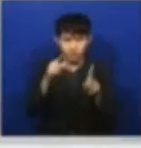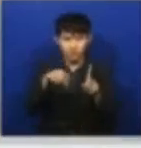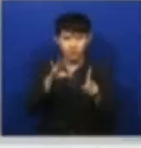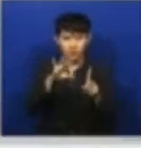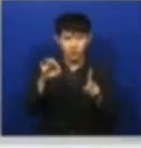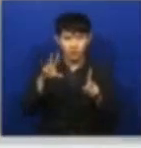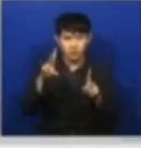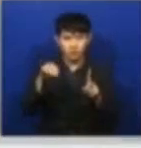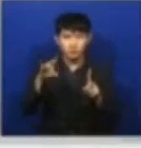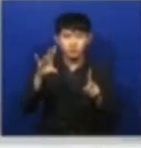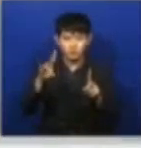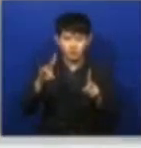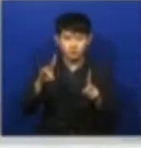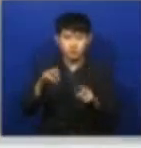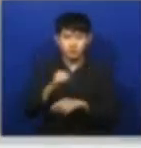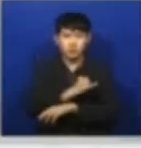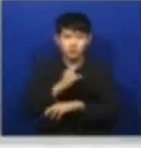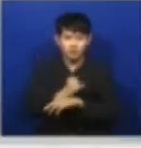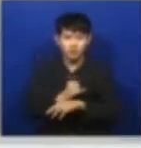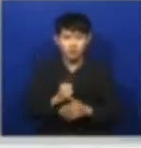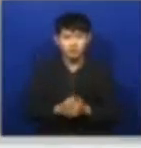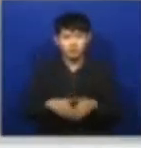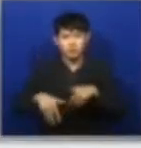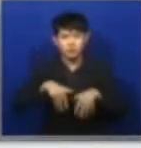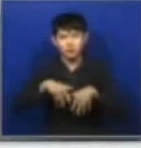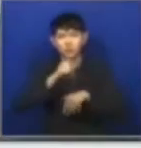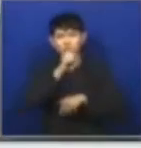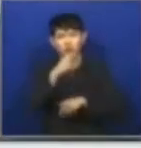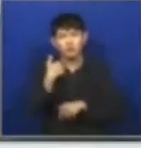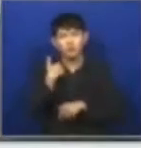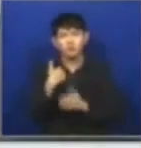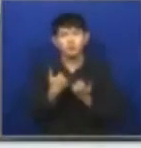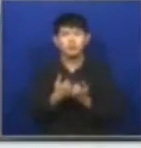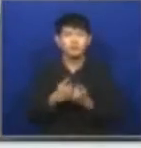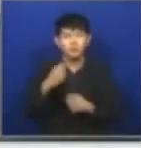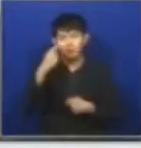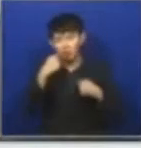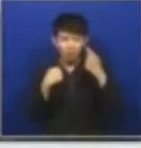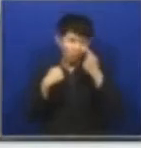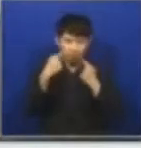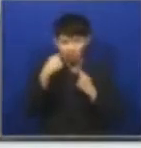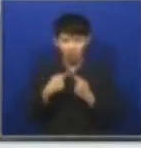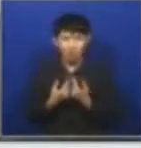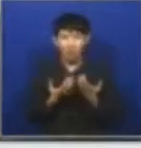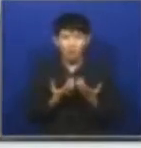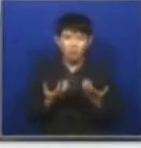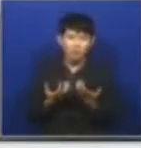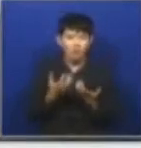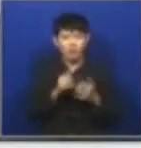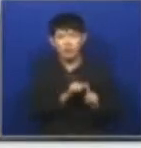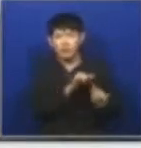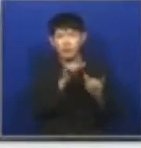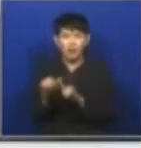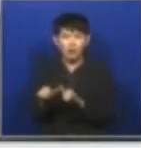ไร่ประชาชนถูกฟ้องเดี๋ยวนี้กำลังร้องห่มร้องไห้ขนของท่านไปดู